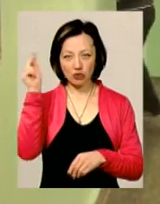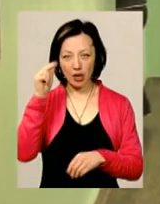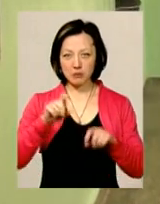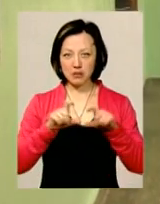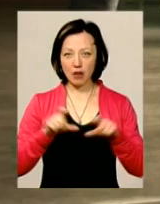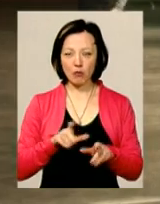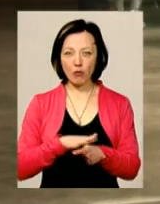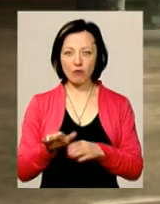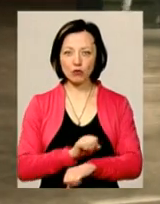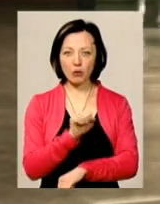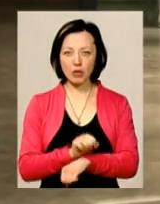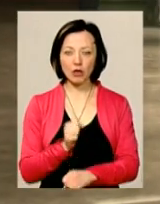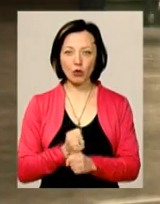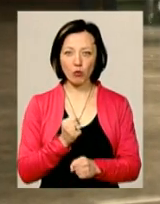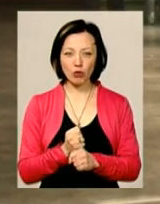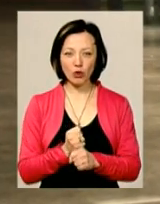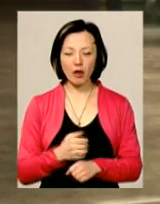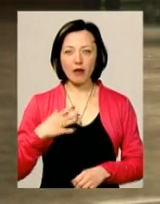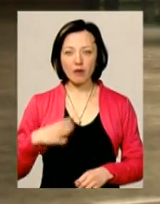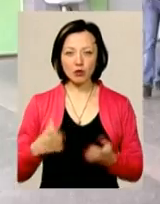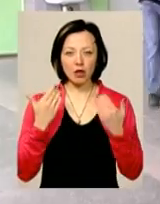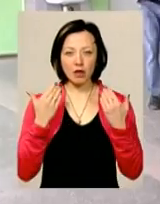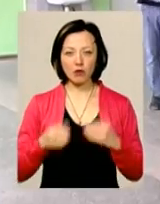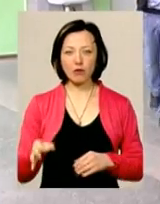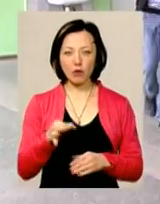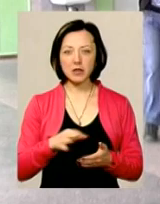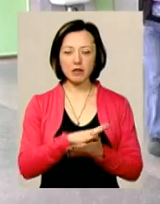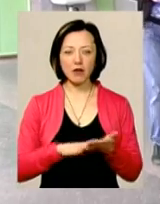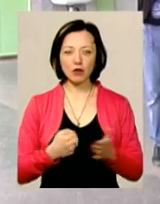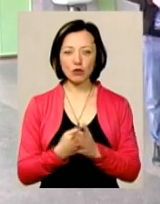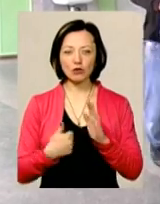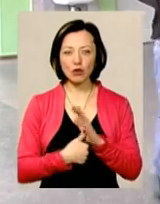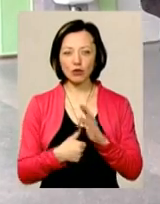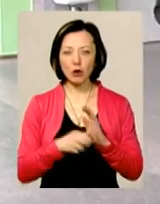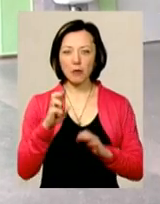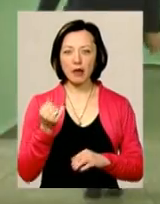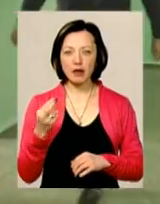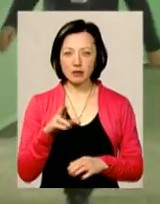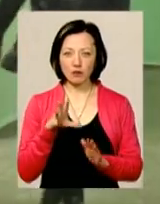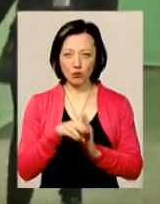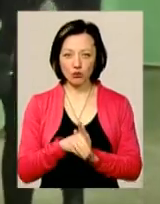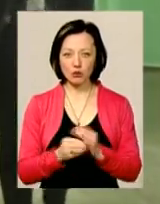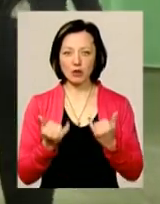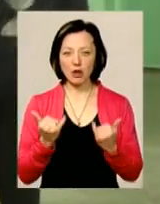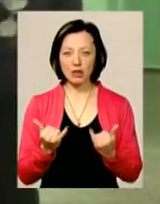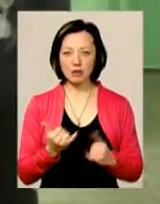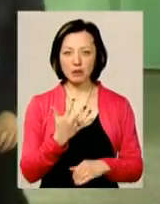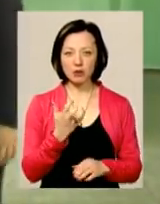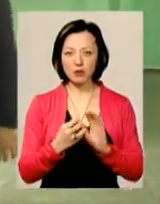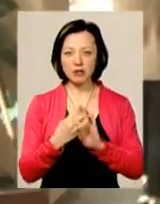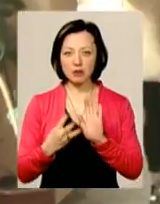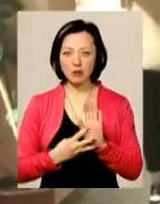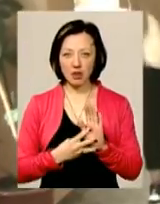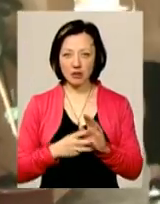країни повністю зупинити роботу. Вимушені канікули в області триватимуть до 6 березня включно. Наразі з